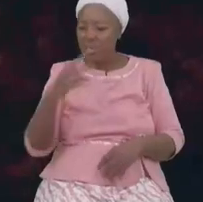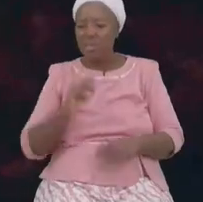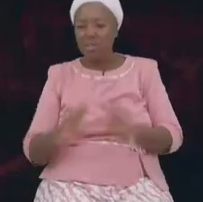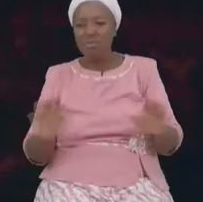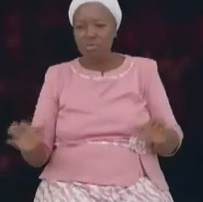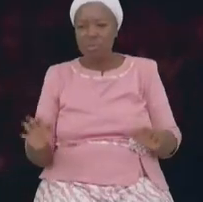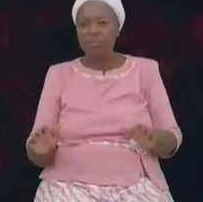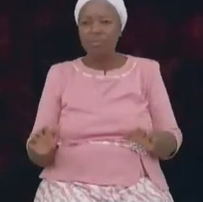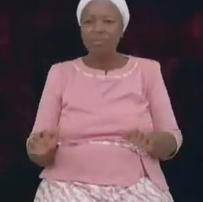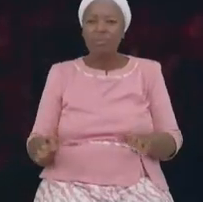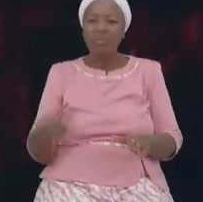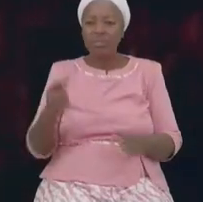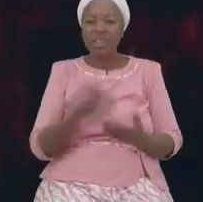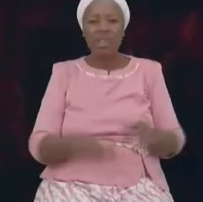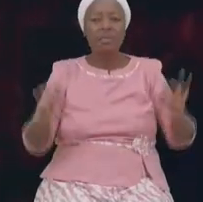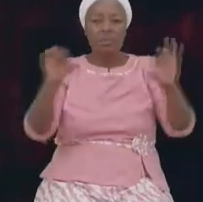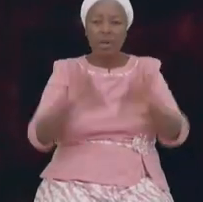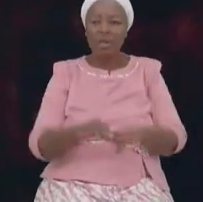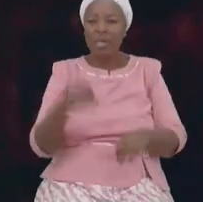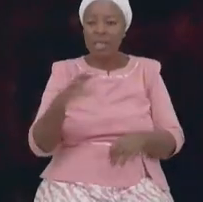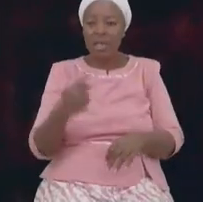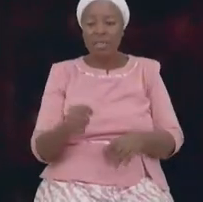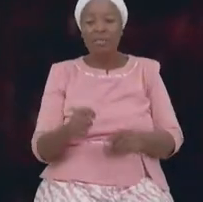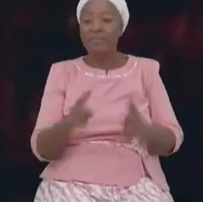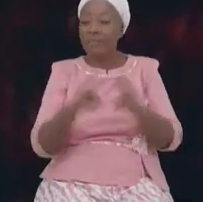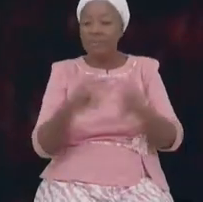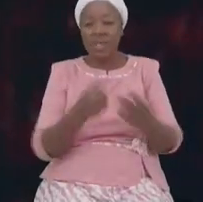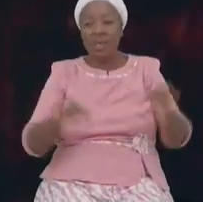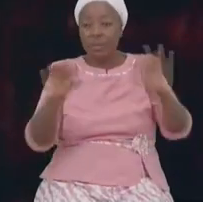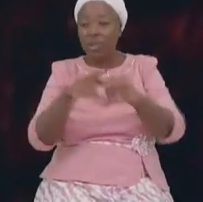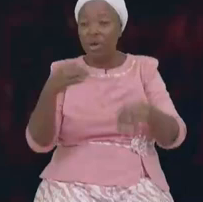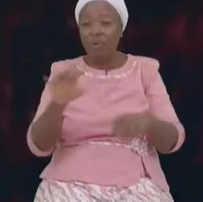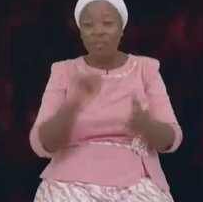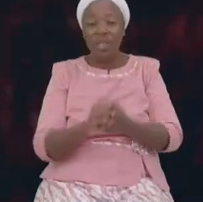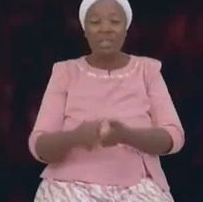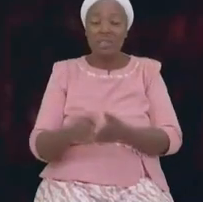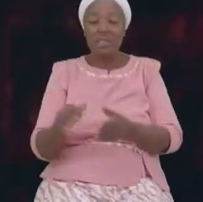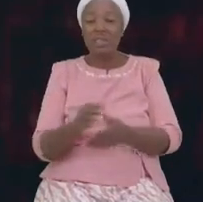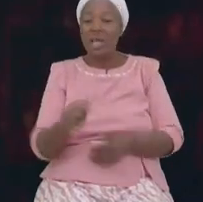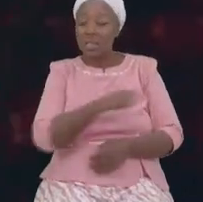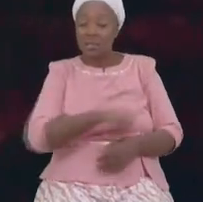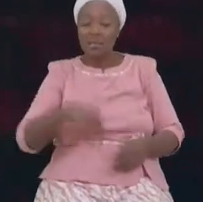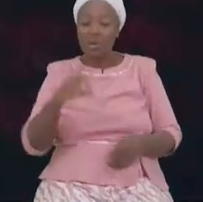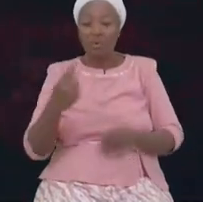ils n'ont pas expliqué à leurs enfants l'importance et la signification de la circoncision du cœur.